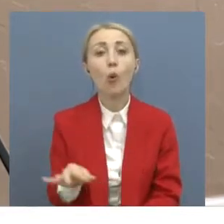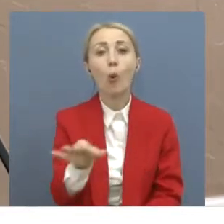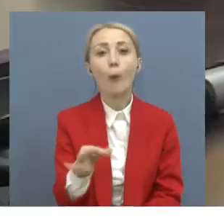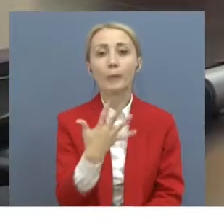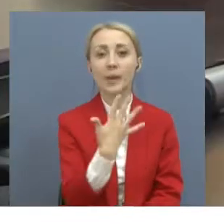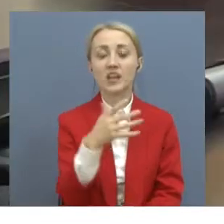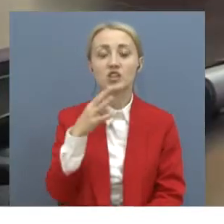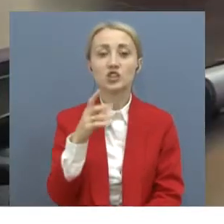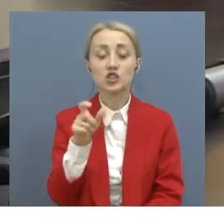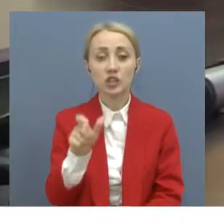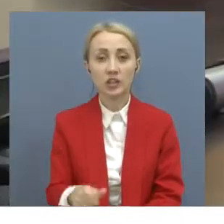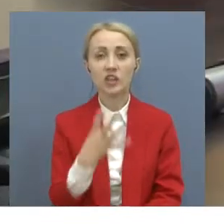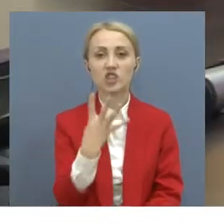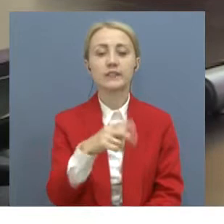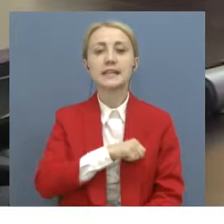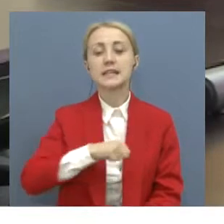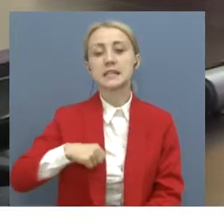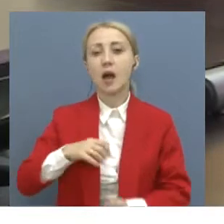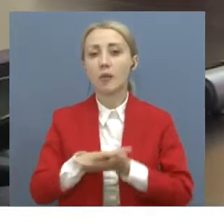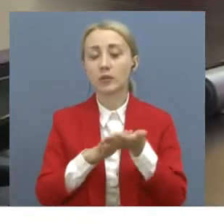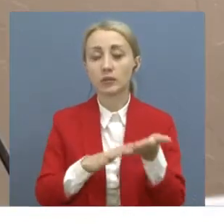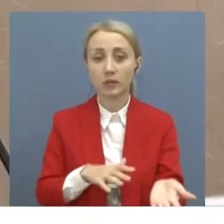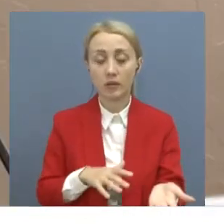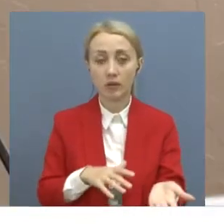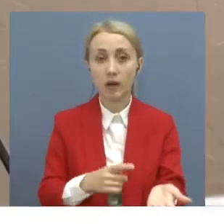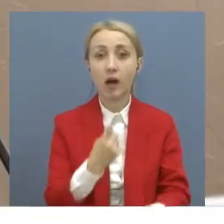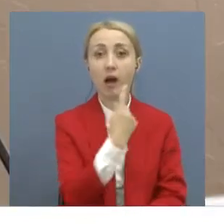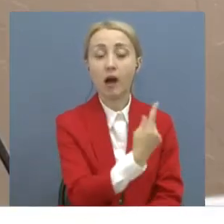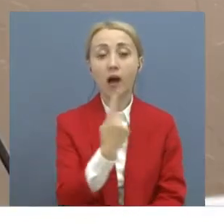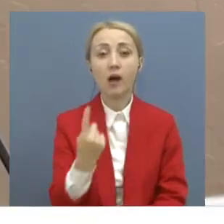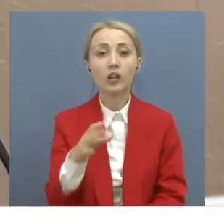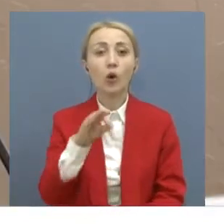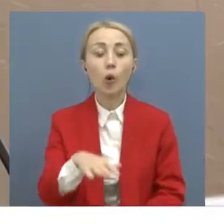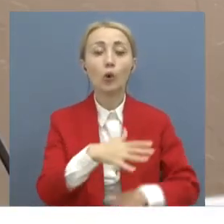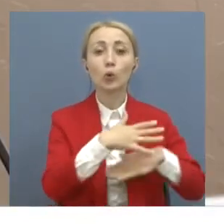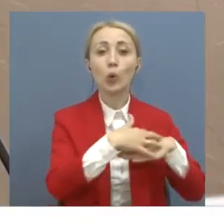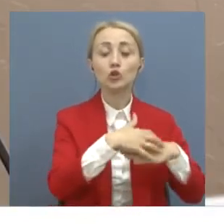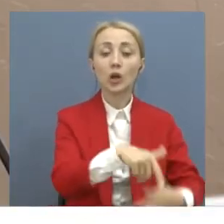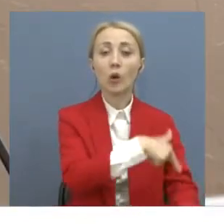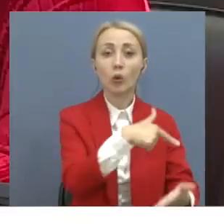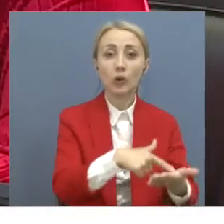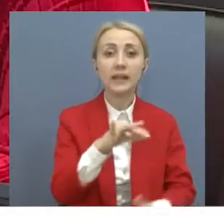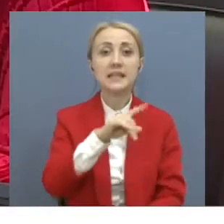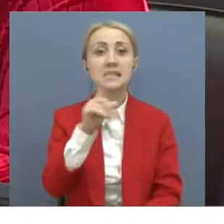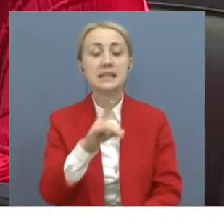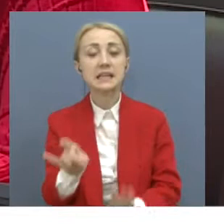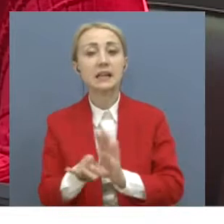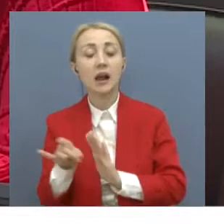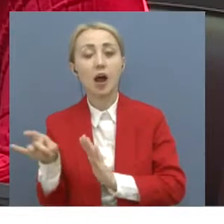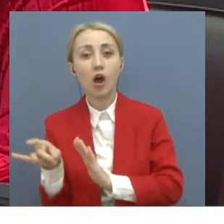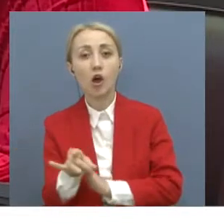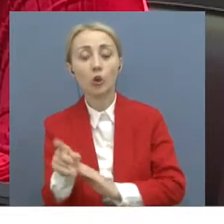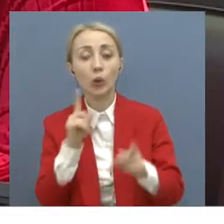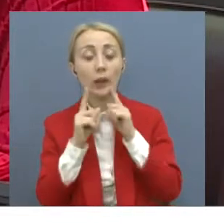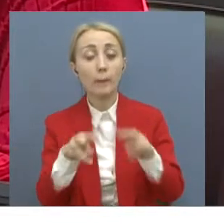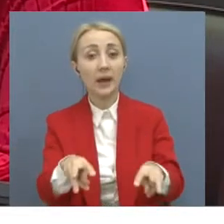облыс бойынша 5 үміткер тіркеуге алынды. Оның 4-теуі өзін-өзі ұсынған. Үміткерлер қатарында Көкшетау және Зеренді аудандық мәслихаттарының